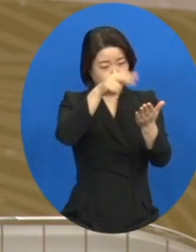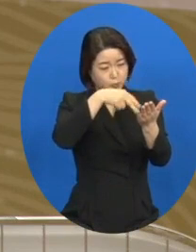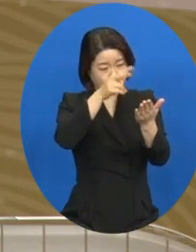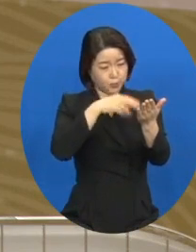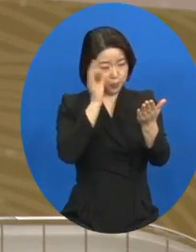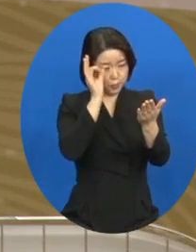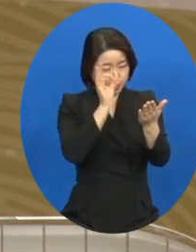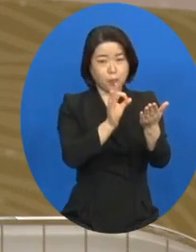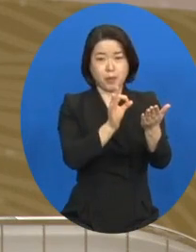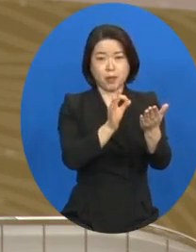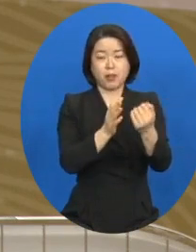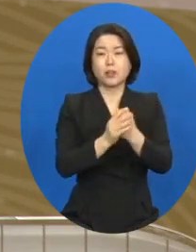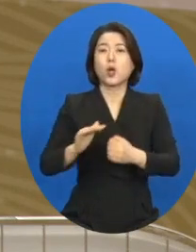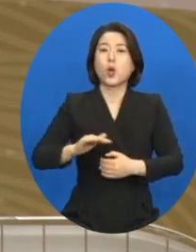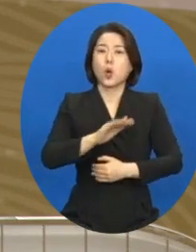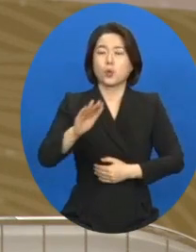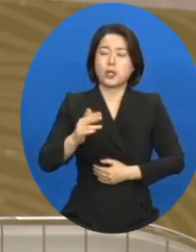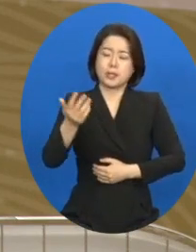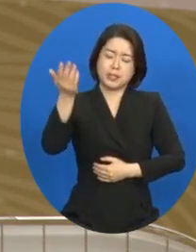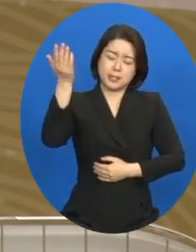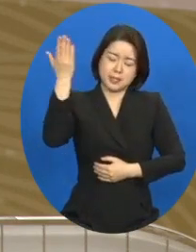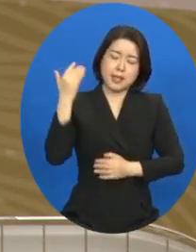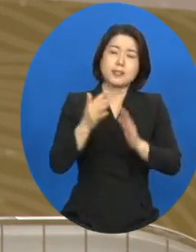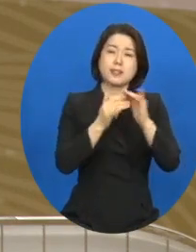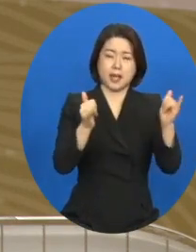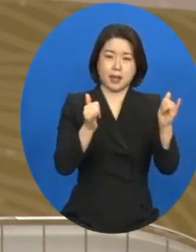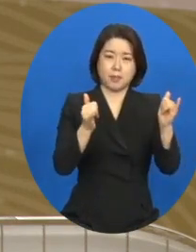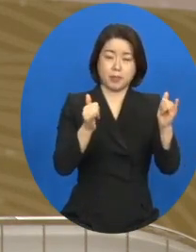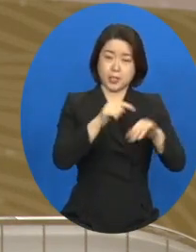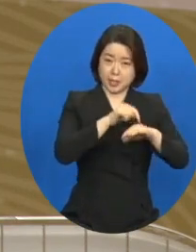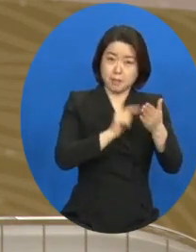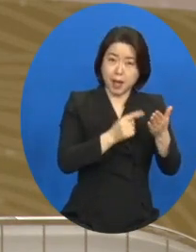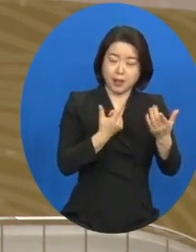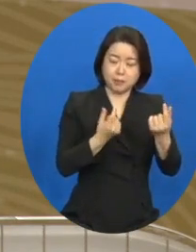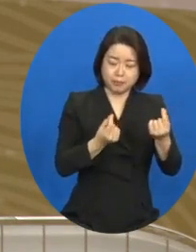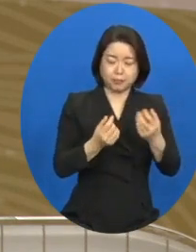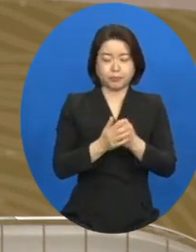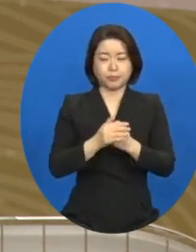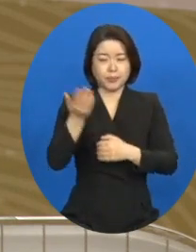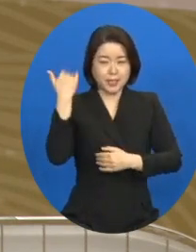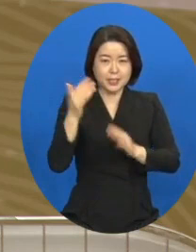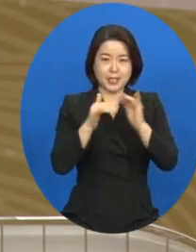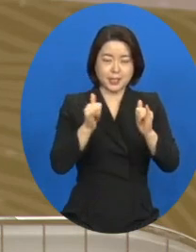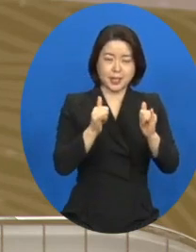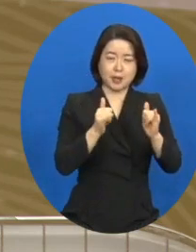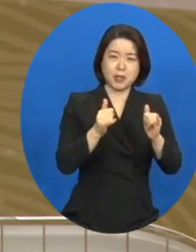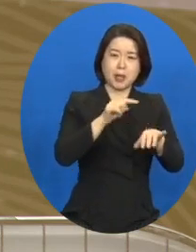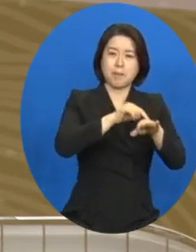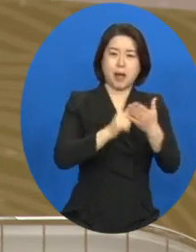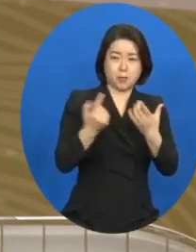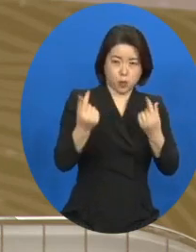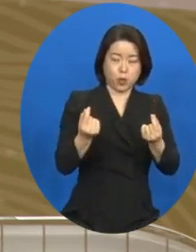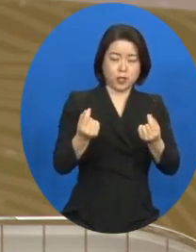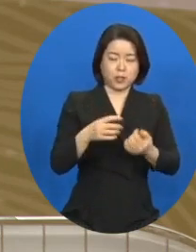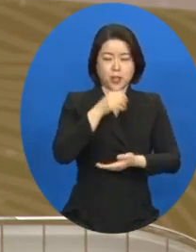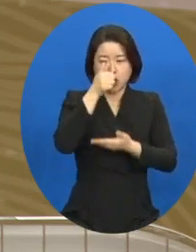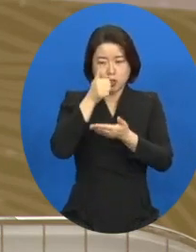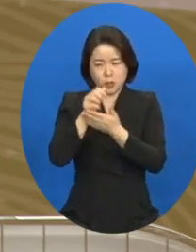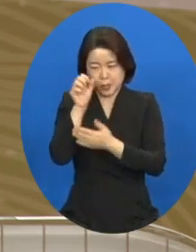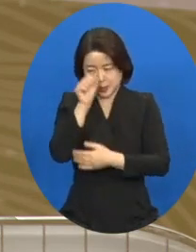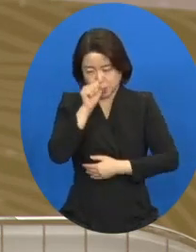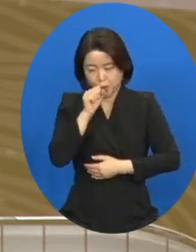읽어보면 우리의 옛사람, 그게 마음이에요. 우리의 옛사람, 죄를 좋아하고